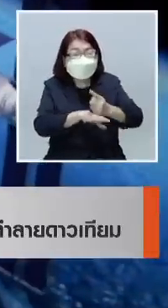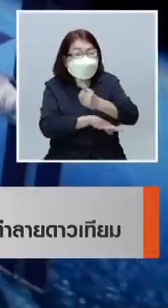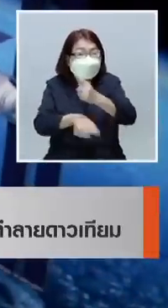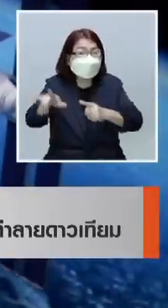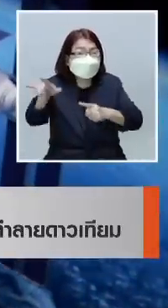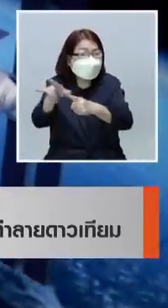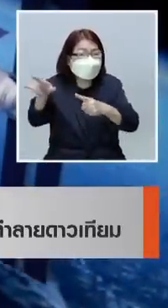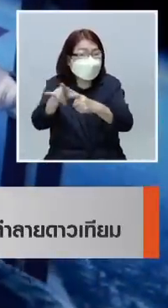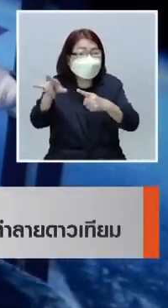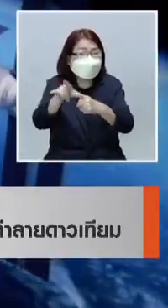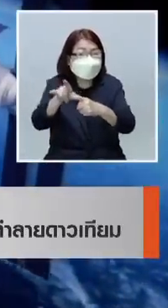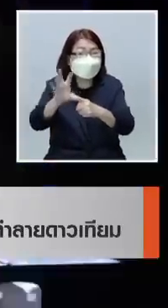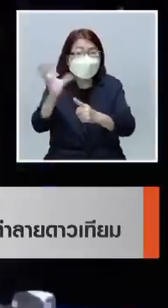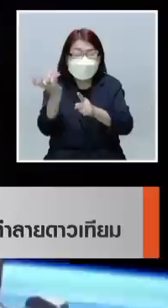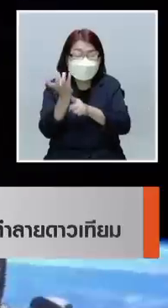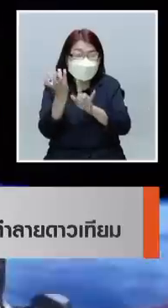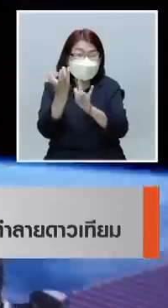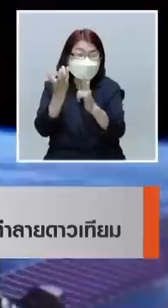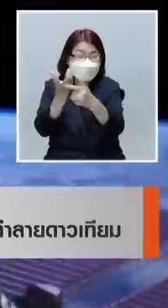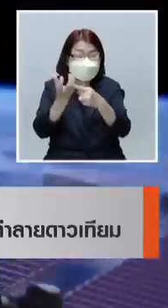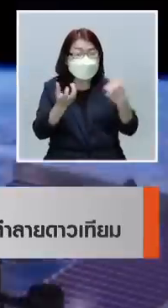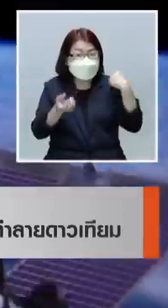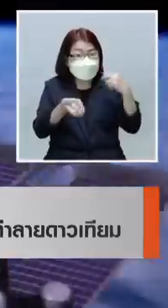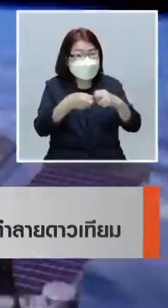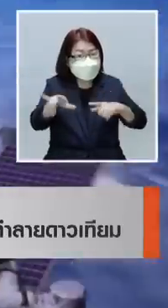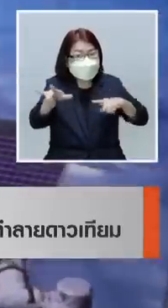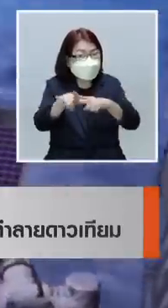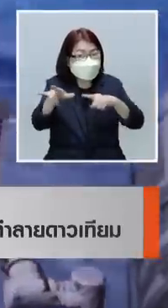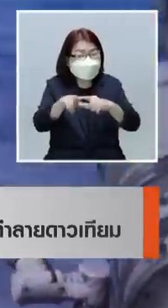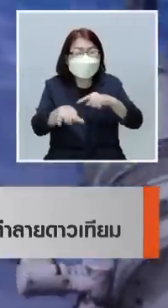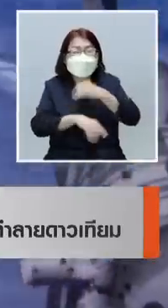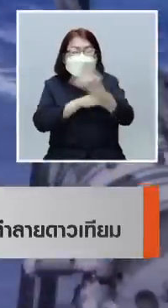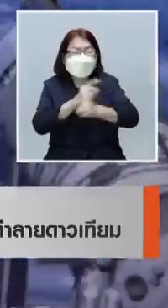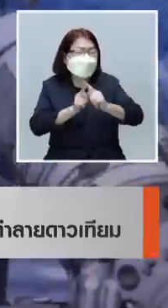และการทำลายดาวเทียมนั้นทุกครั้งที่เกิดเหตุนะคะก็จะมีการประณามกันมาตลอด